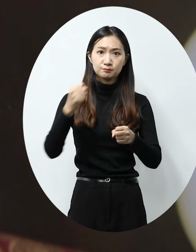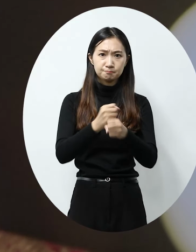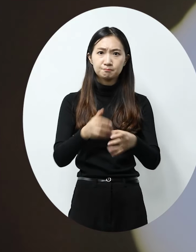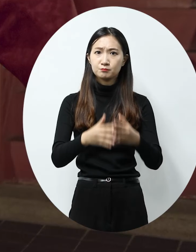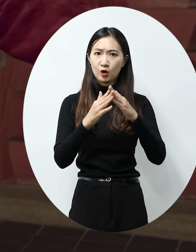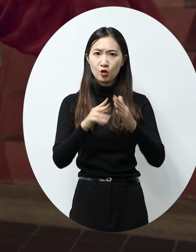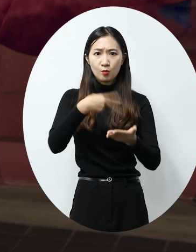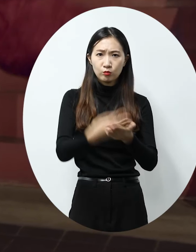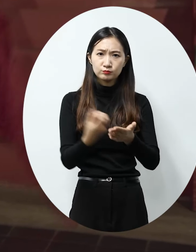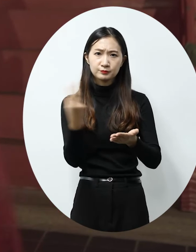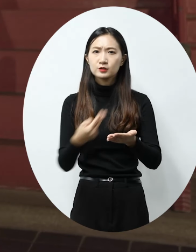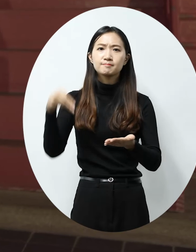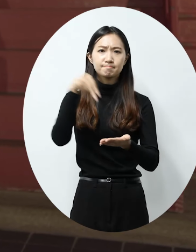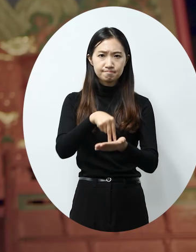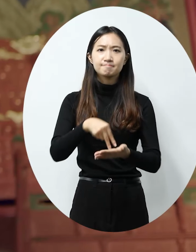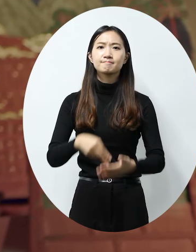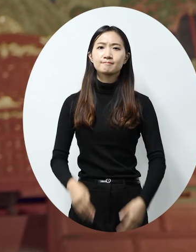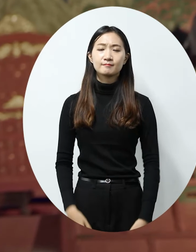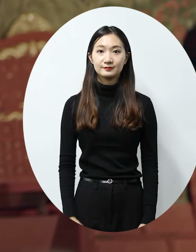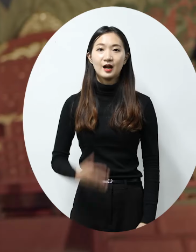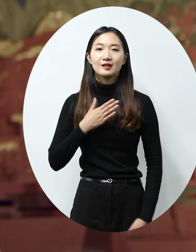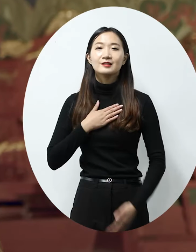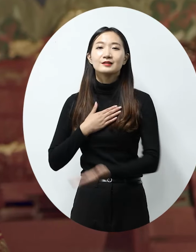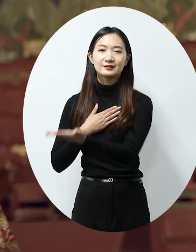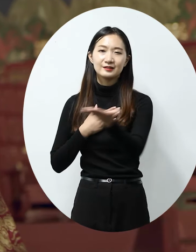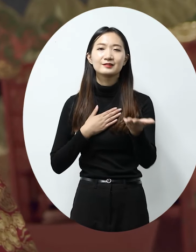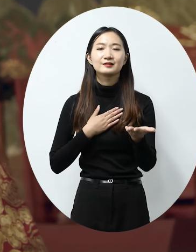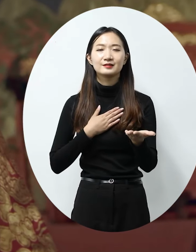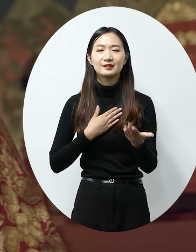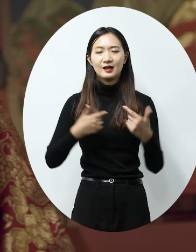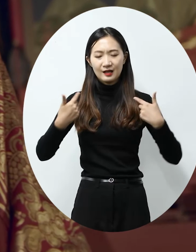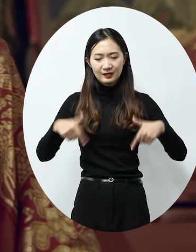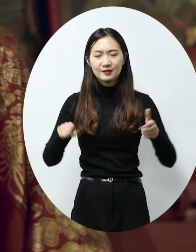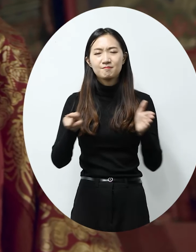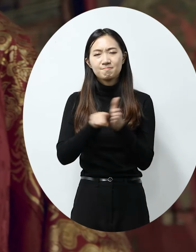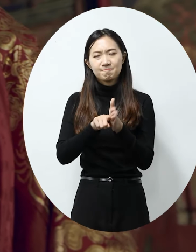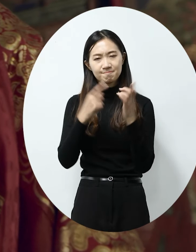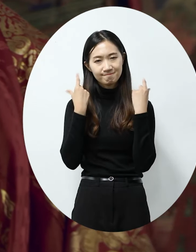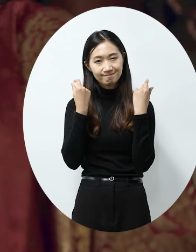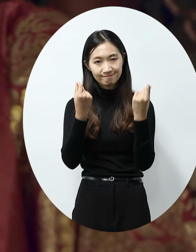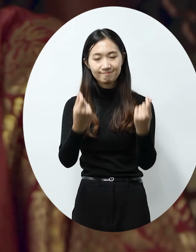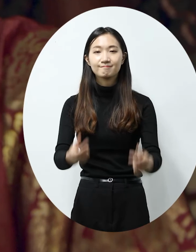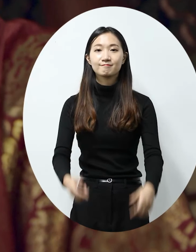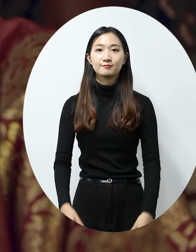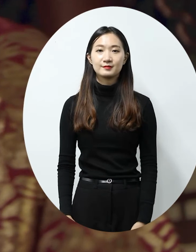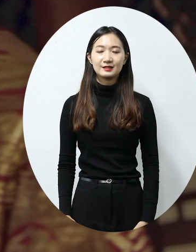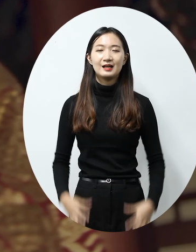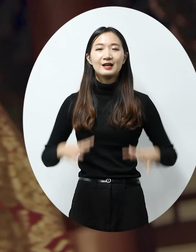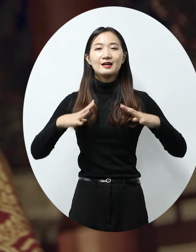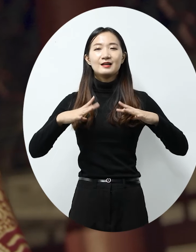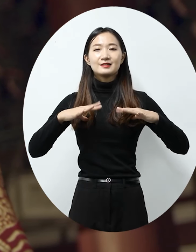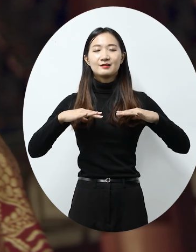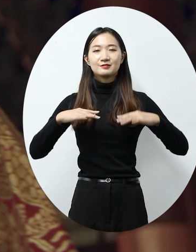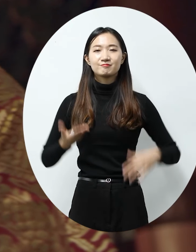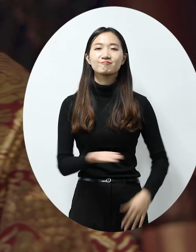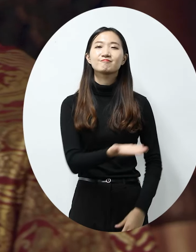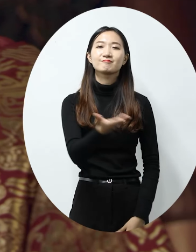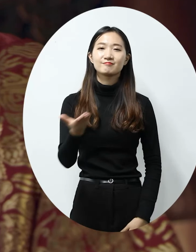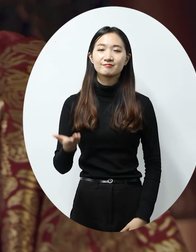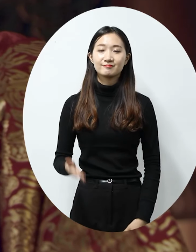넘어져도 다시 일어나왔지 나는 그대들을 언제나 믿고 있다네 자랑스러운 나의